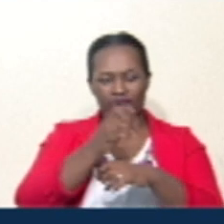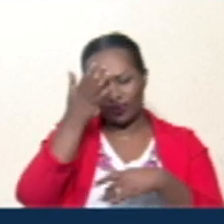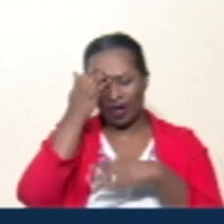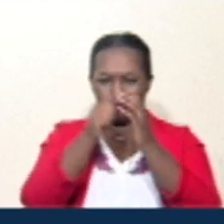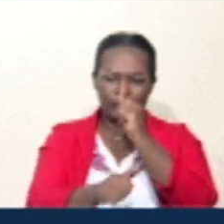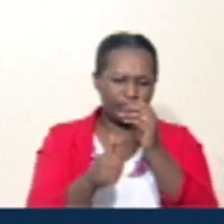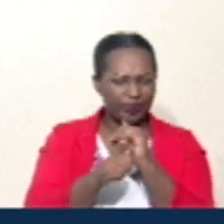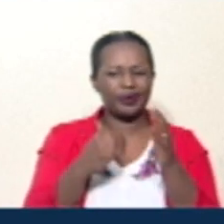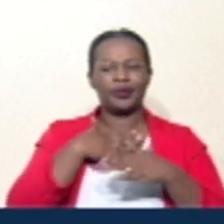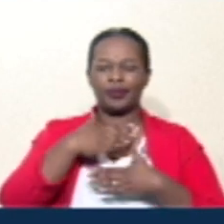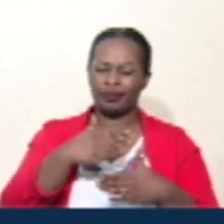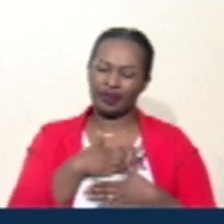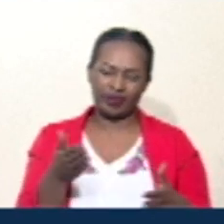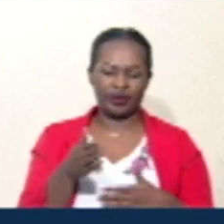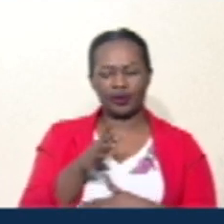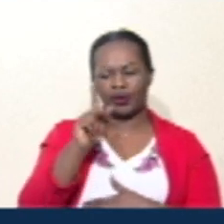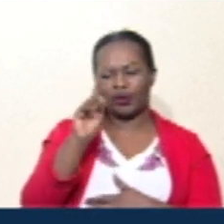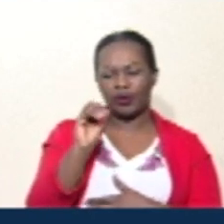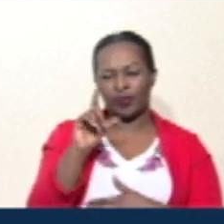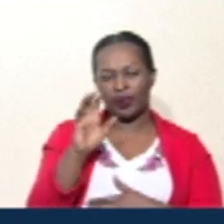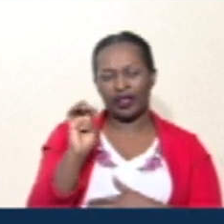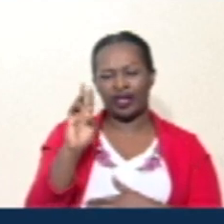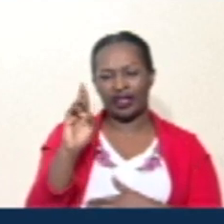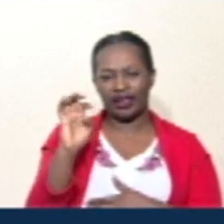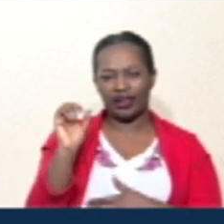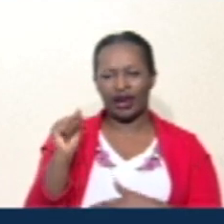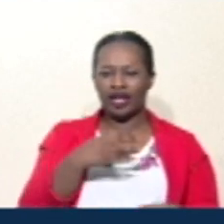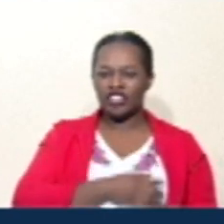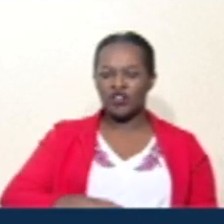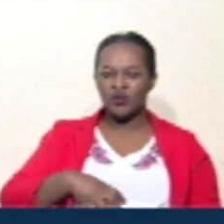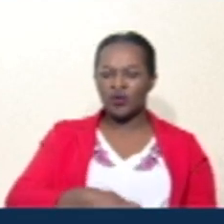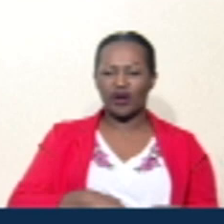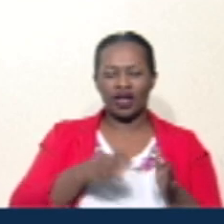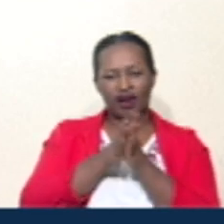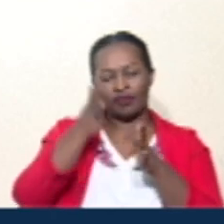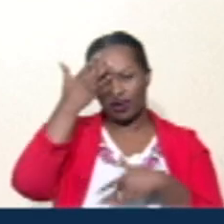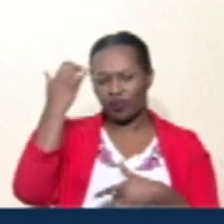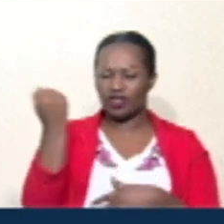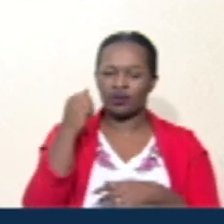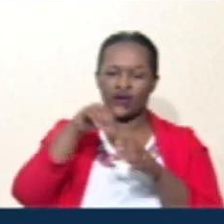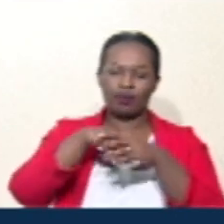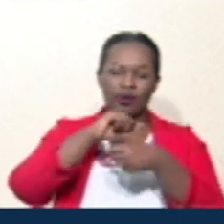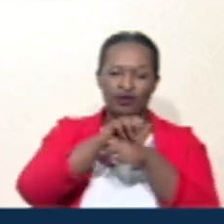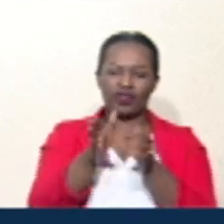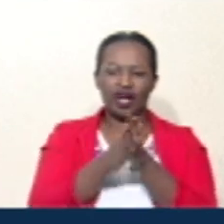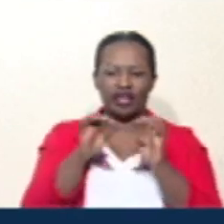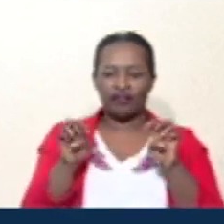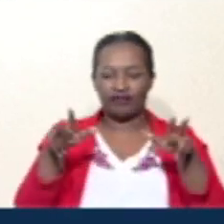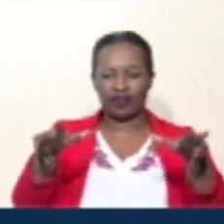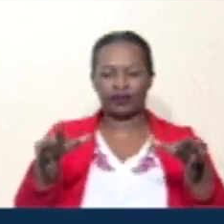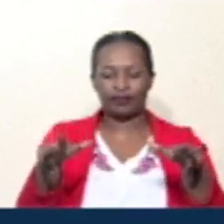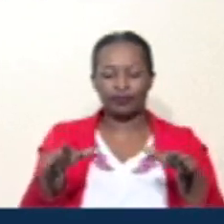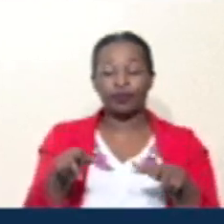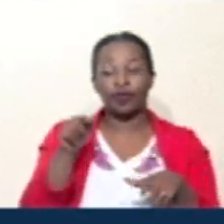mu buhumekero korera n'inzoka zo mu nda ndetse n'ibyorezo bikomeye birimo COVID-19 na Ebola Habyarimana